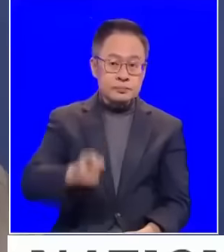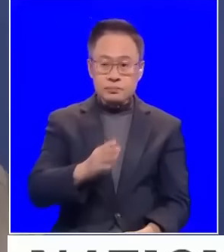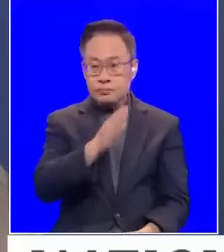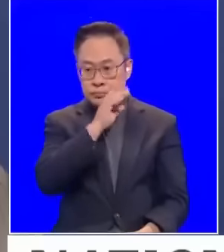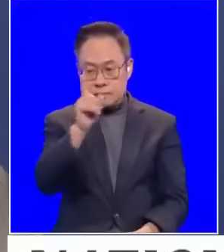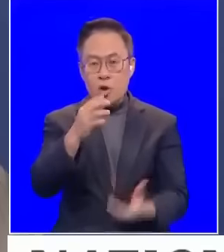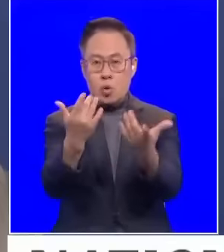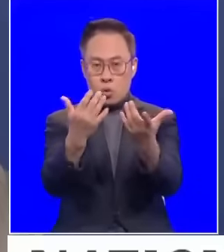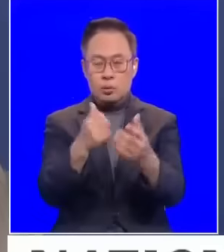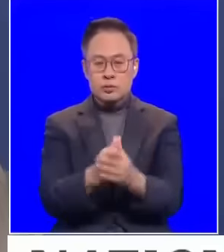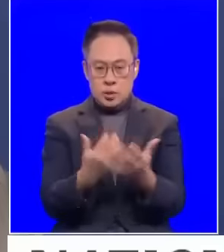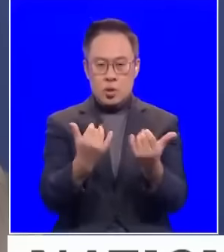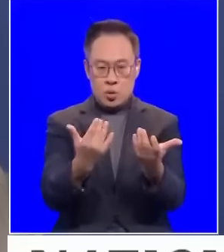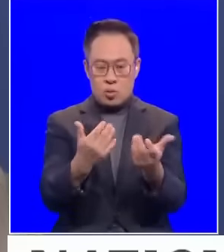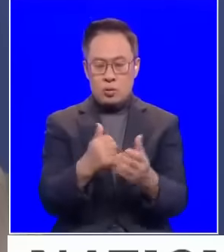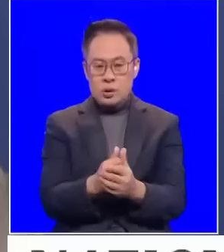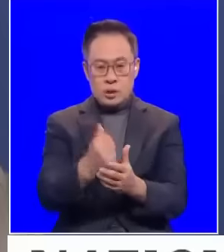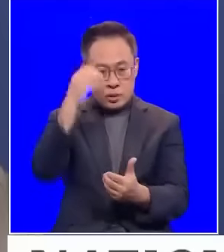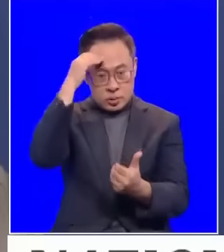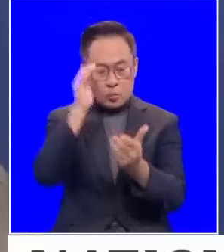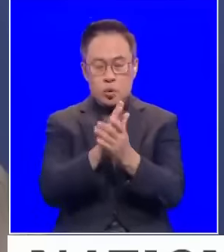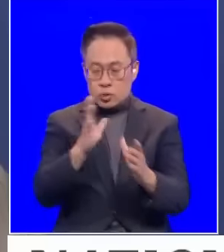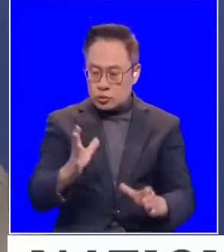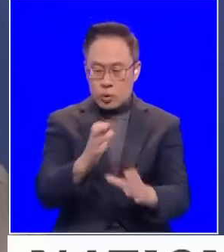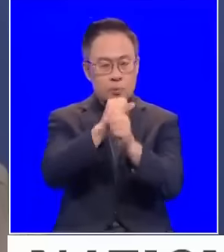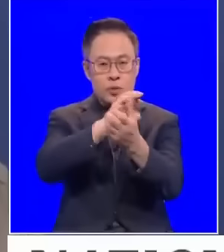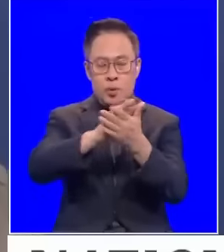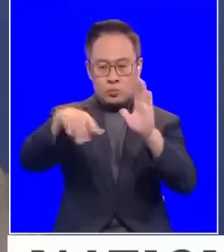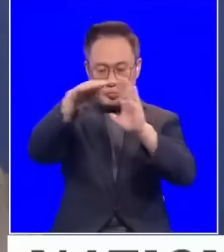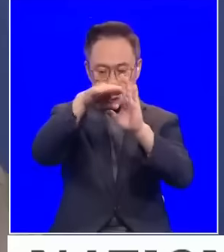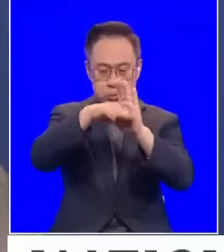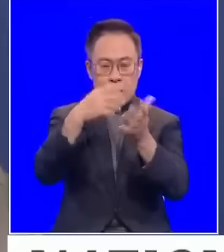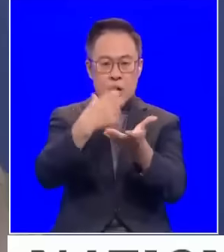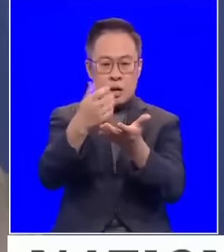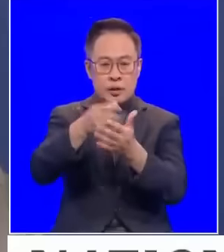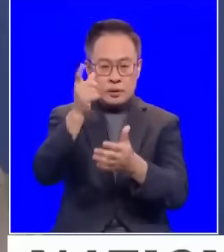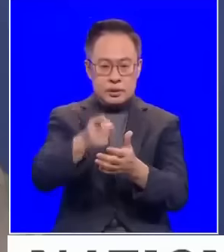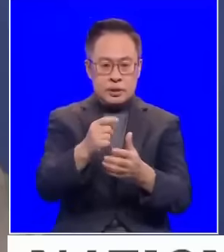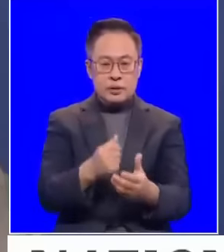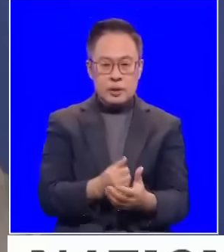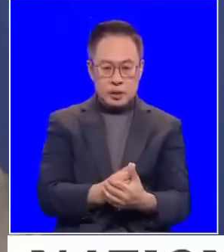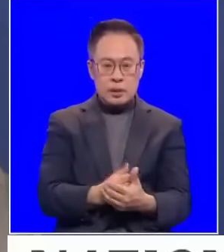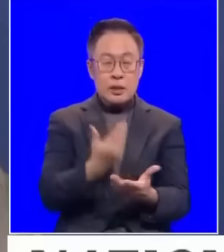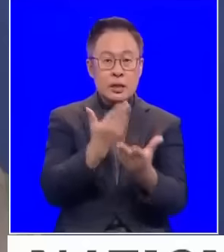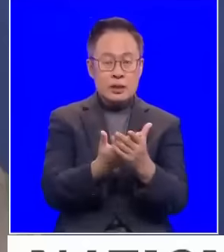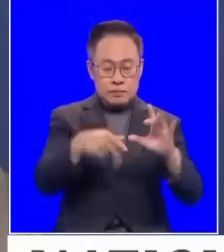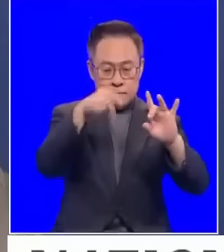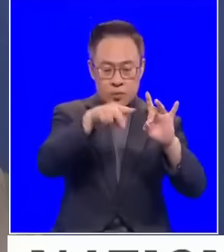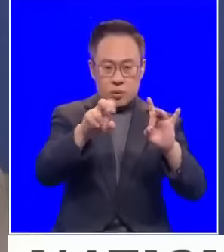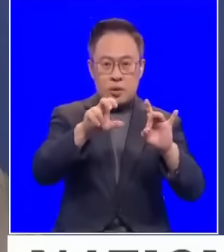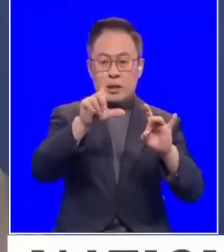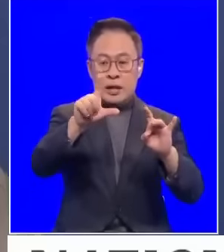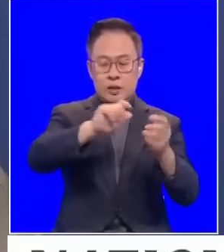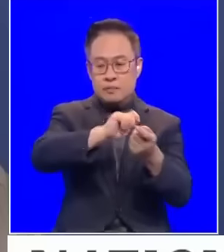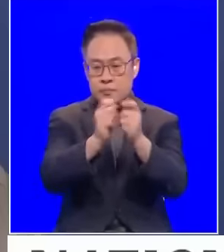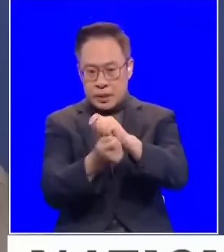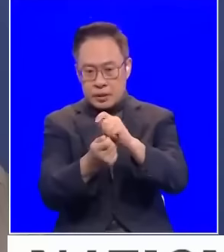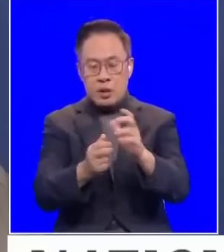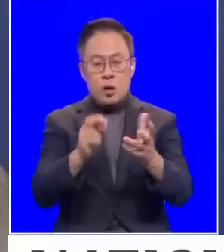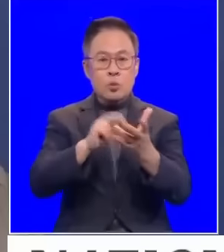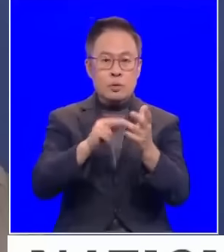เร็วๆนี้คงจะให้ข้อมูลกับสื่อได้ว่าจริงเท็จแค่ไหนแต่ผมพูดแล้วว่าถ้าเป็นเท็จท่านต้องรับผิดช